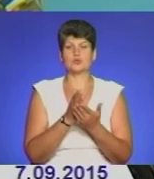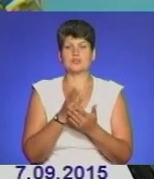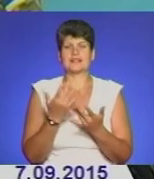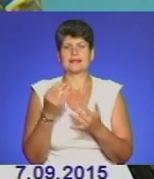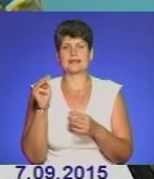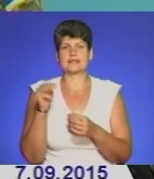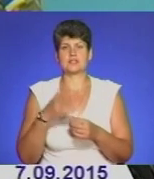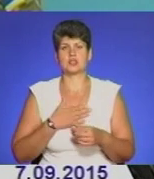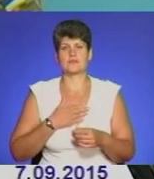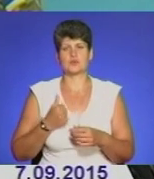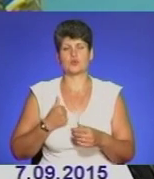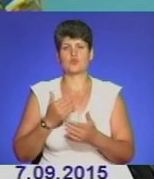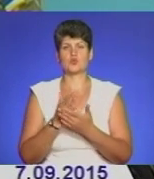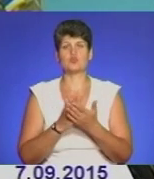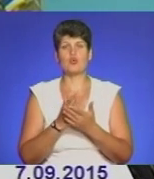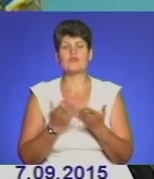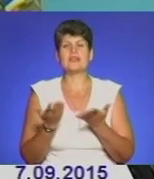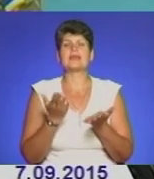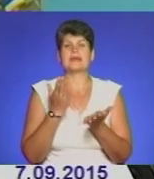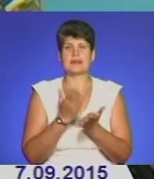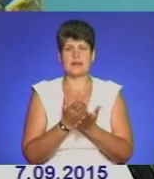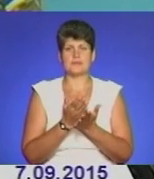наших військовослужбовців, котрі є